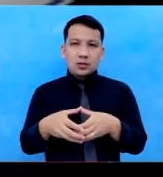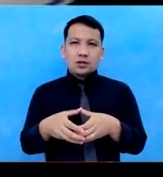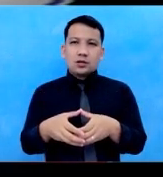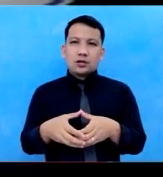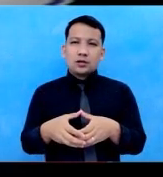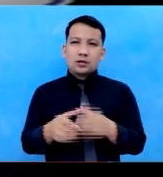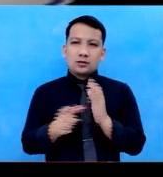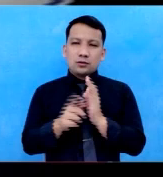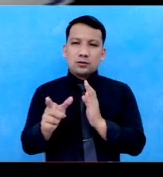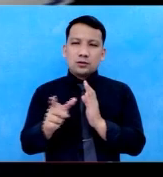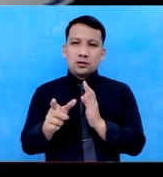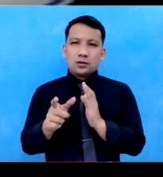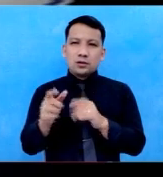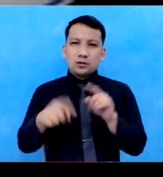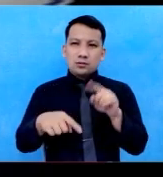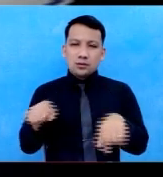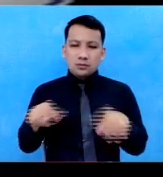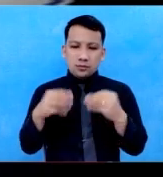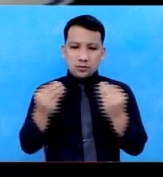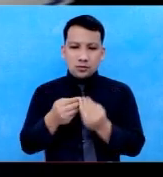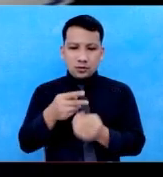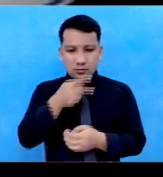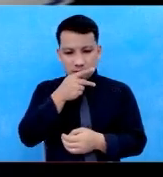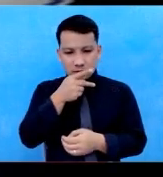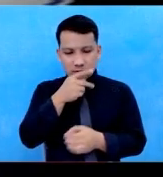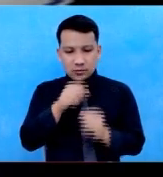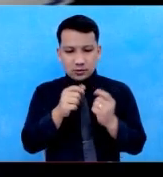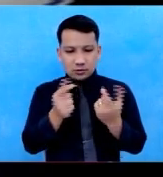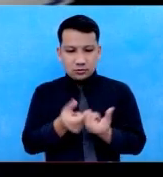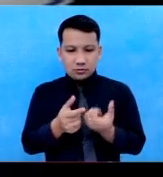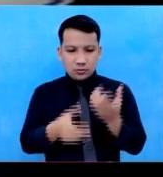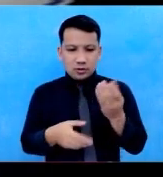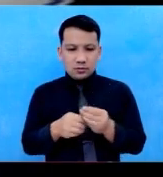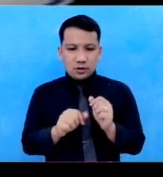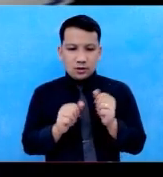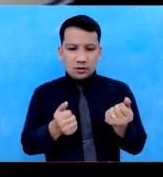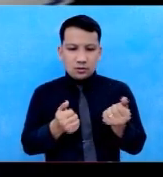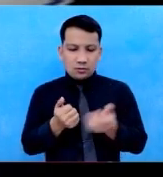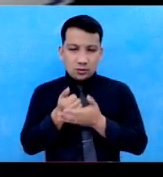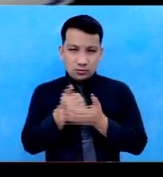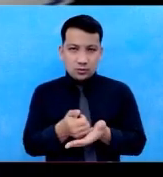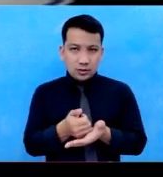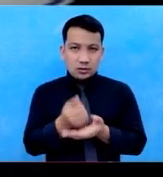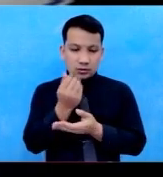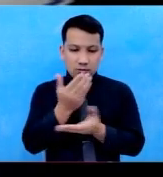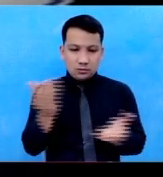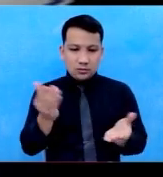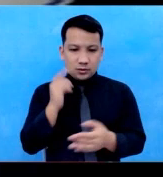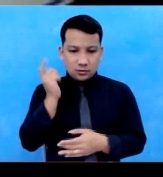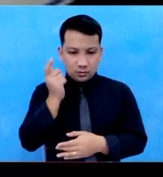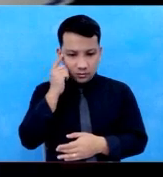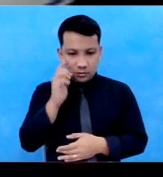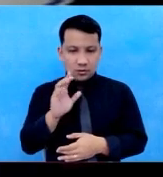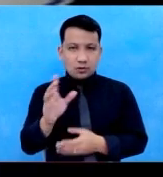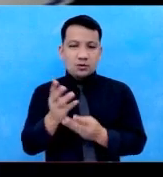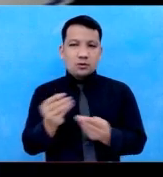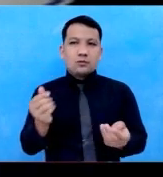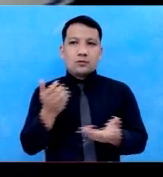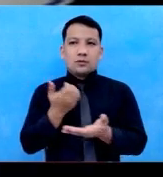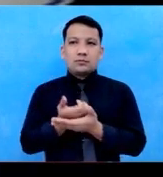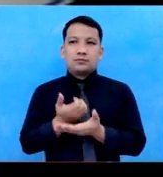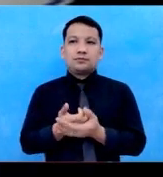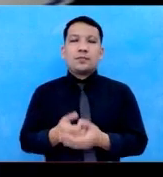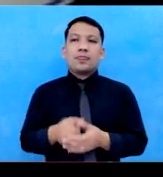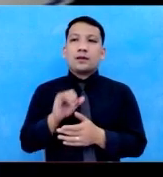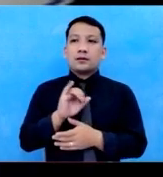at maging ang ilang miyembro ng pribadong sektor para pag-usapan kung paano makakamit ang mga layunin ng gobyerno para sa ekonomiya. Kung